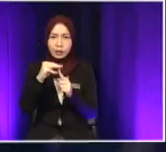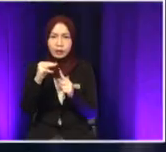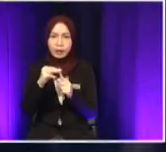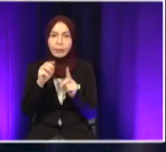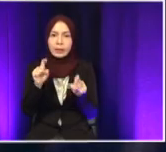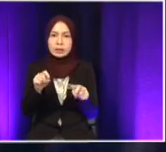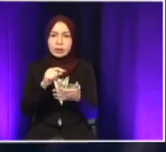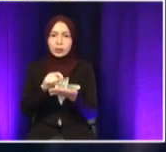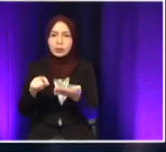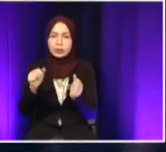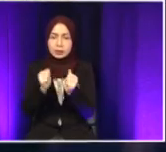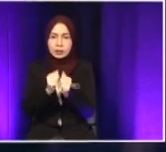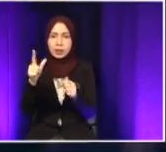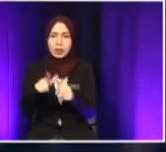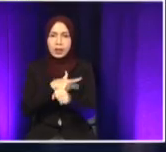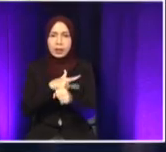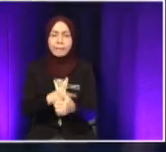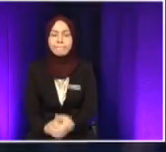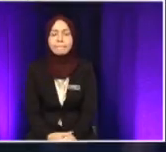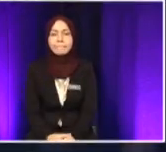dengan panjang lebar